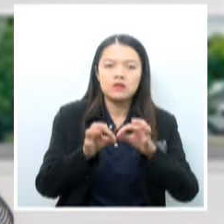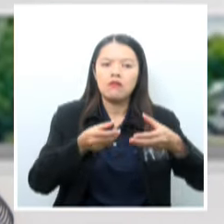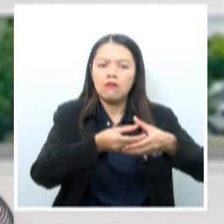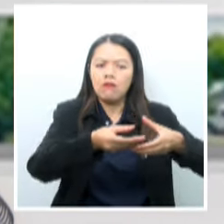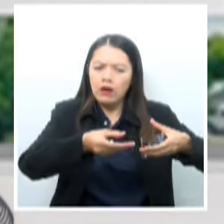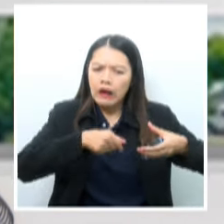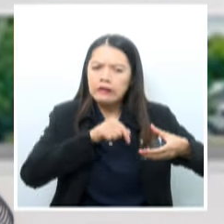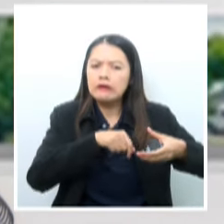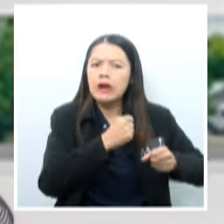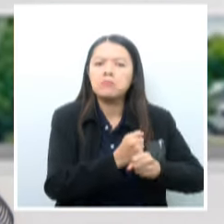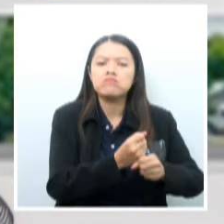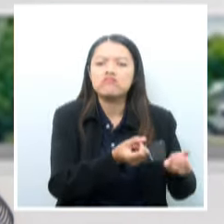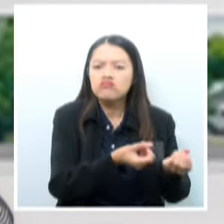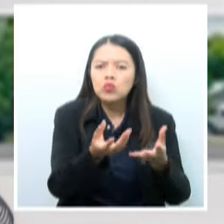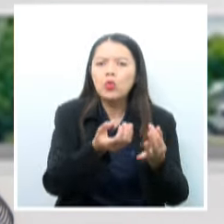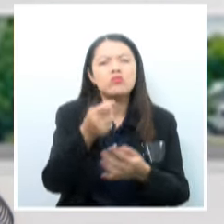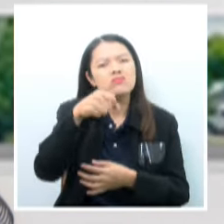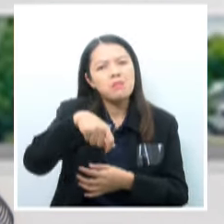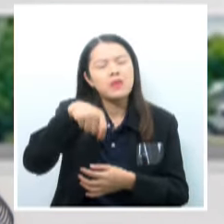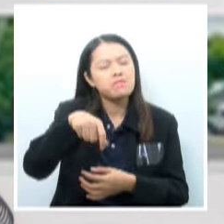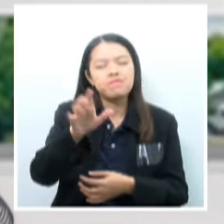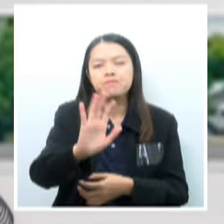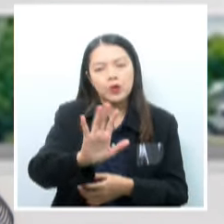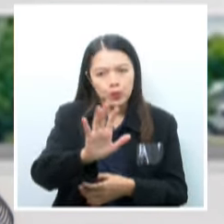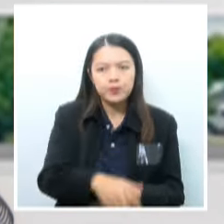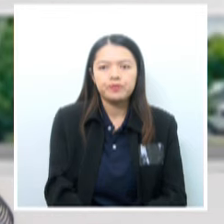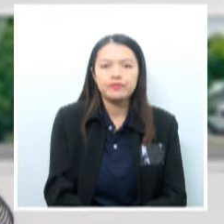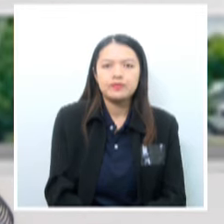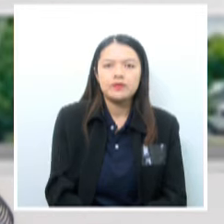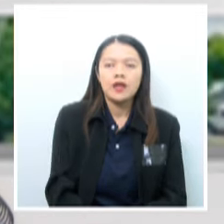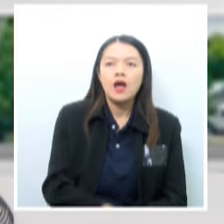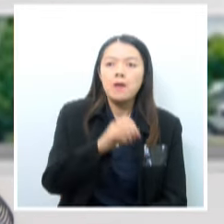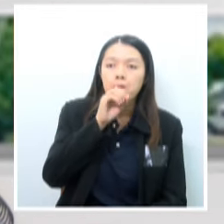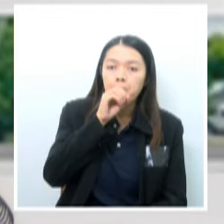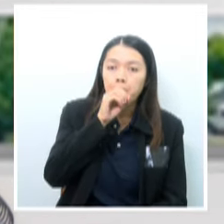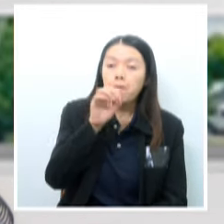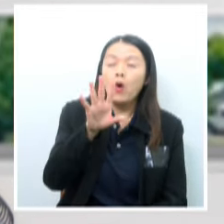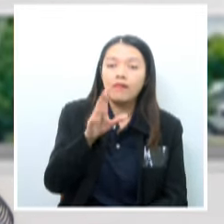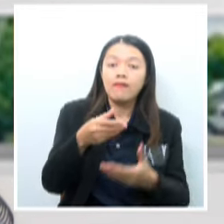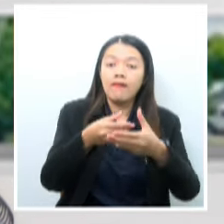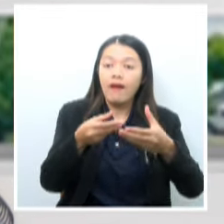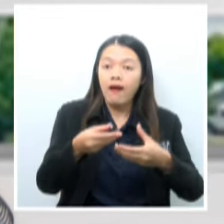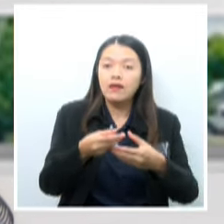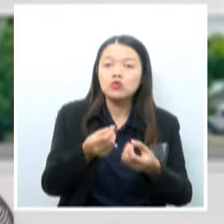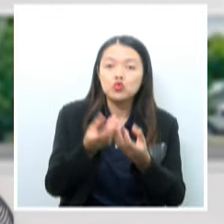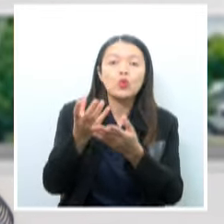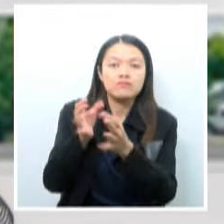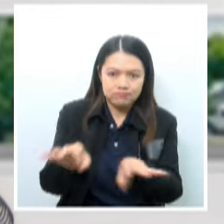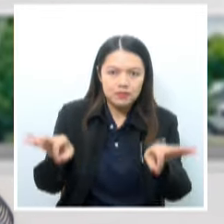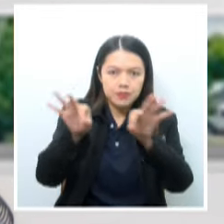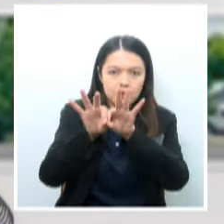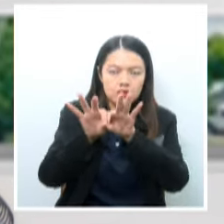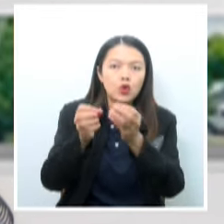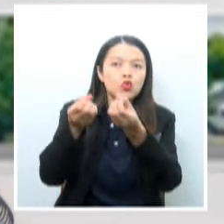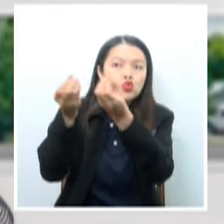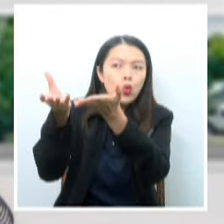ำไปซ้ำมาดังนั้นการรายงานยังคงจำเป็นแต่เมื่อรายงานส่วนใดแล้วเนี่ยกรม